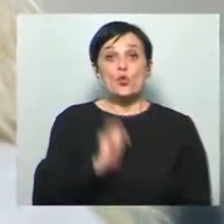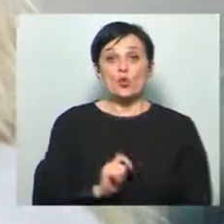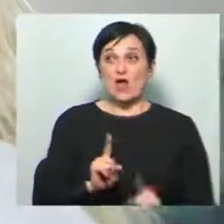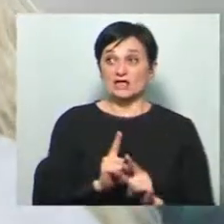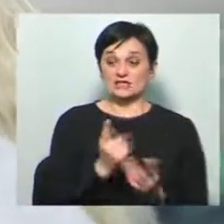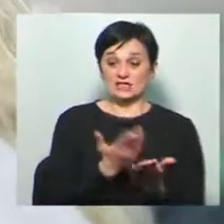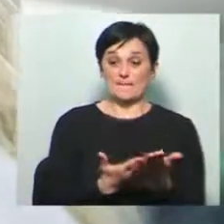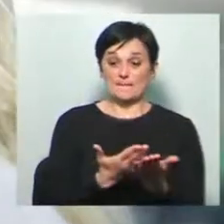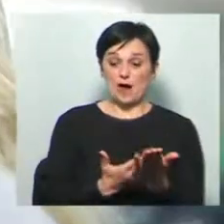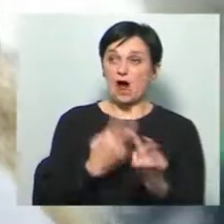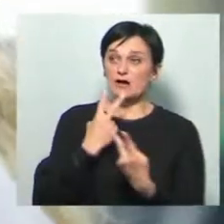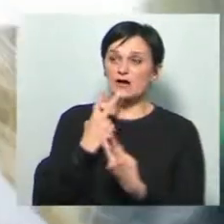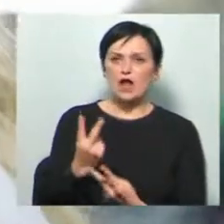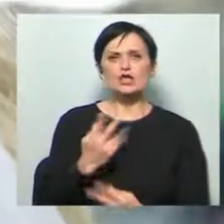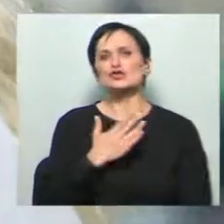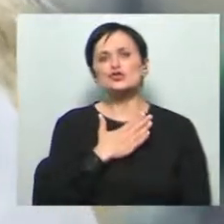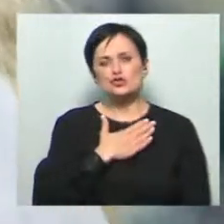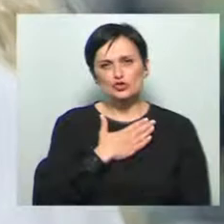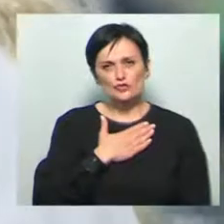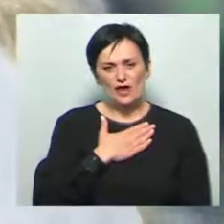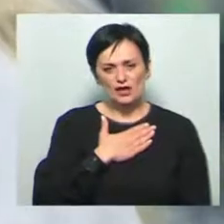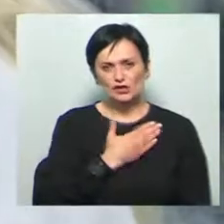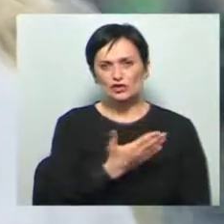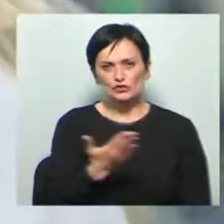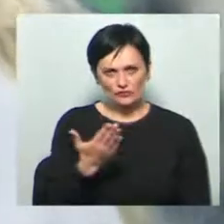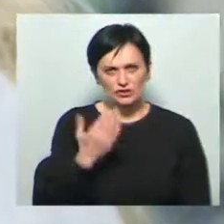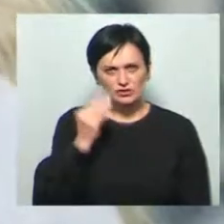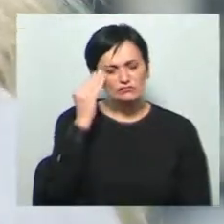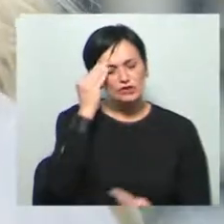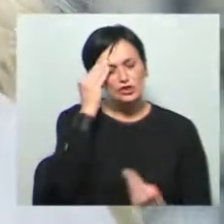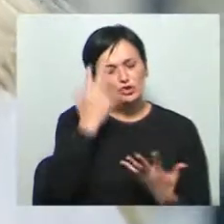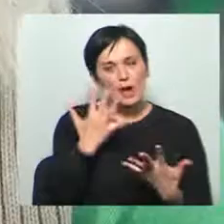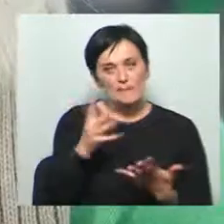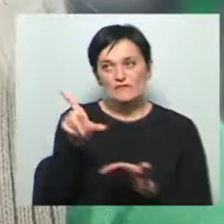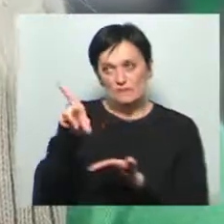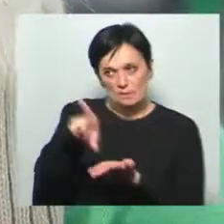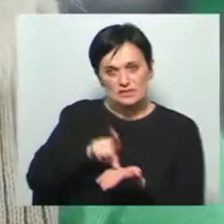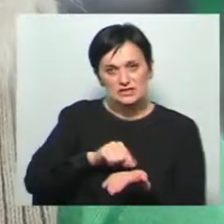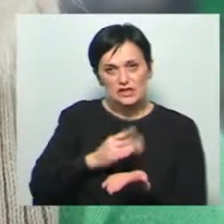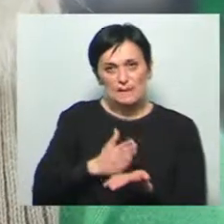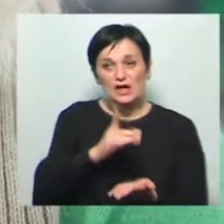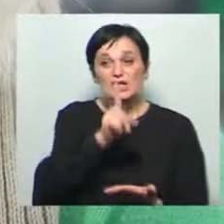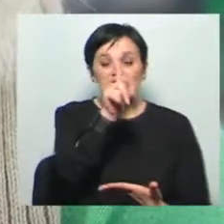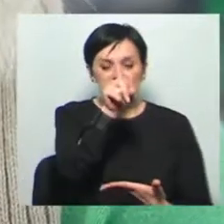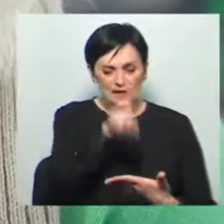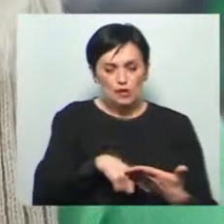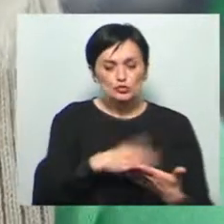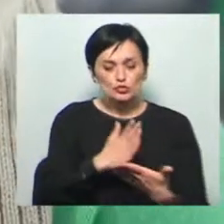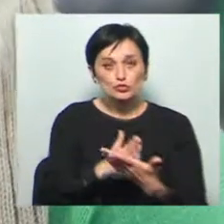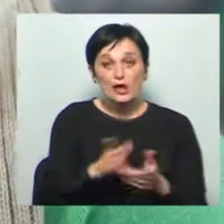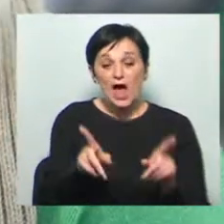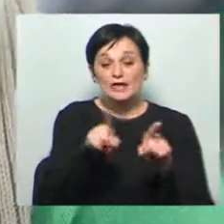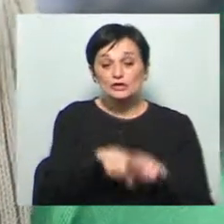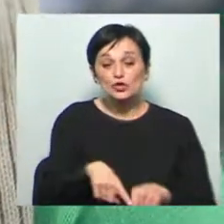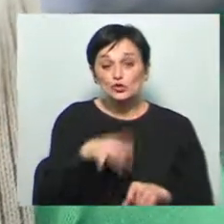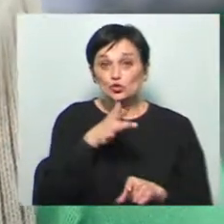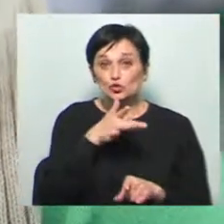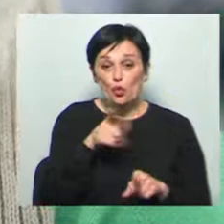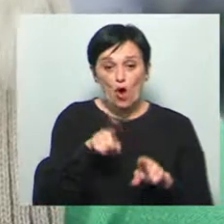მაგალითი ჩვენთვის ნამდვილად არის შთამბეჭდავი და მისაბაძი. დარწმუნებული ვარ, რომ ასეთ დროს,